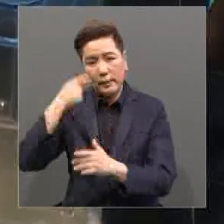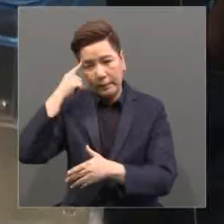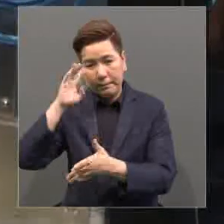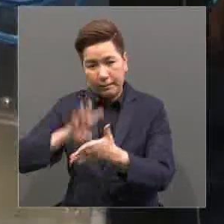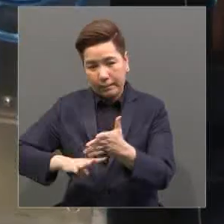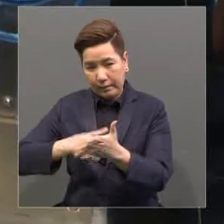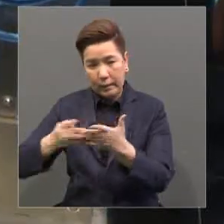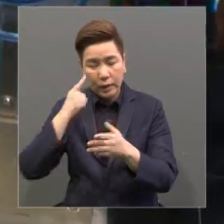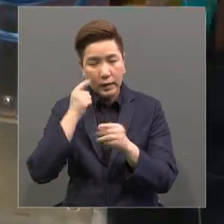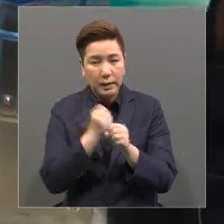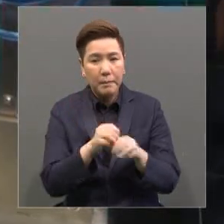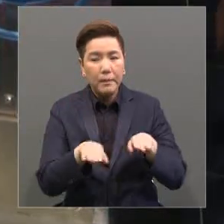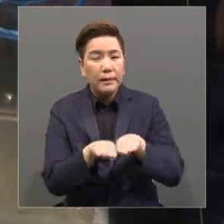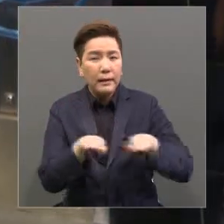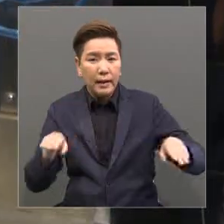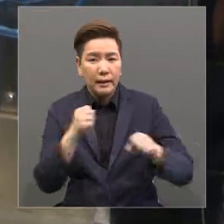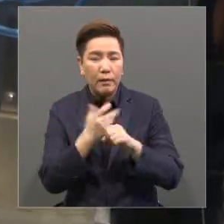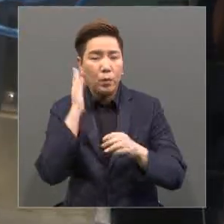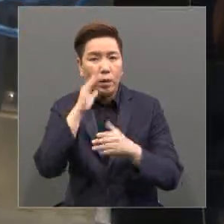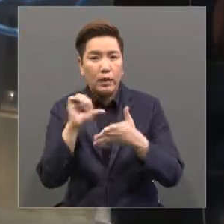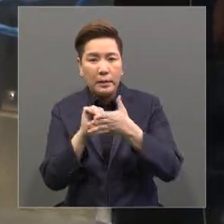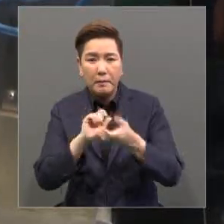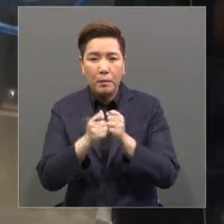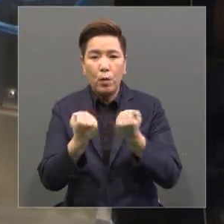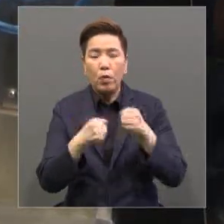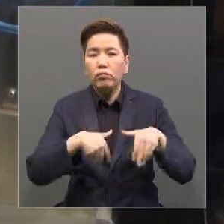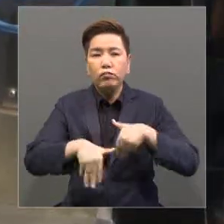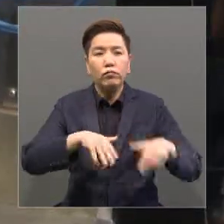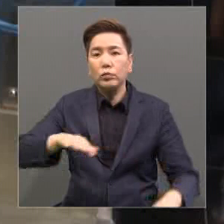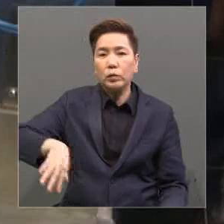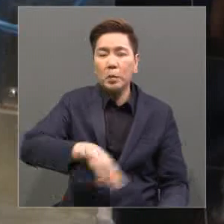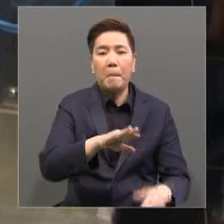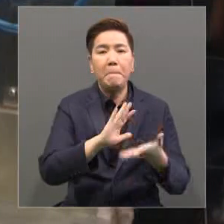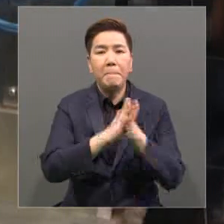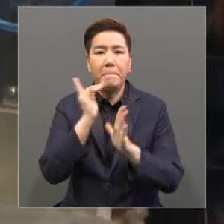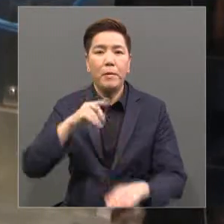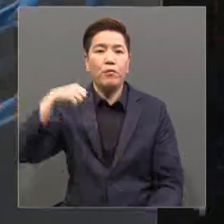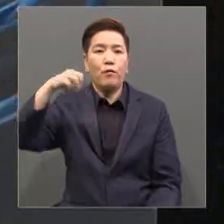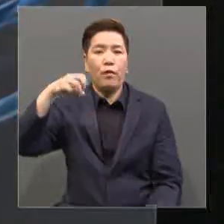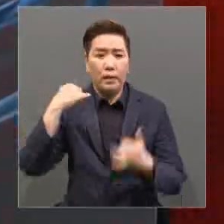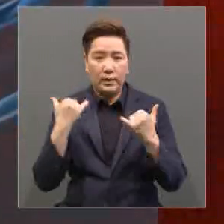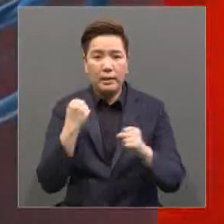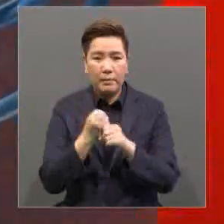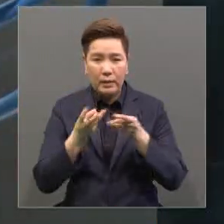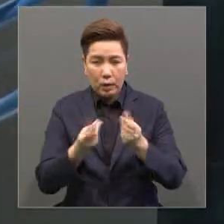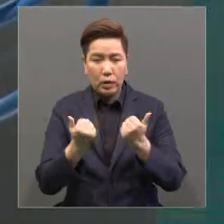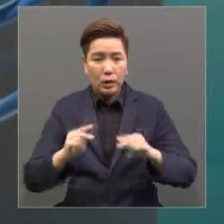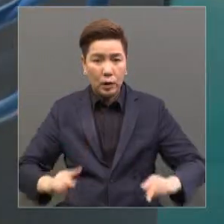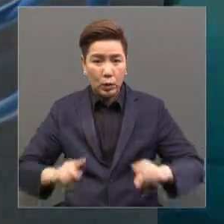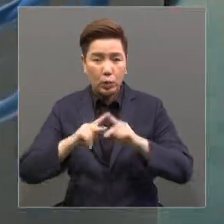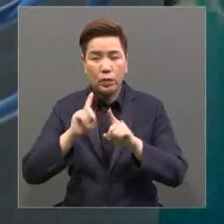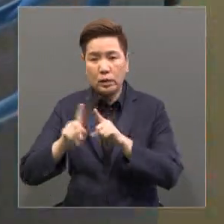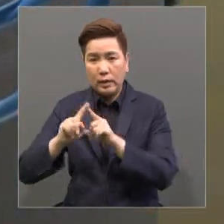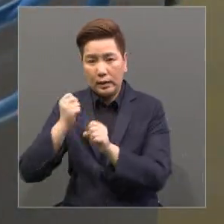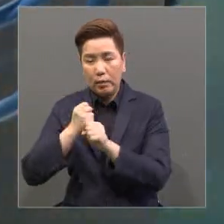กำหนดมาตรการและมาตรฐานเพื่อขับเคลื่อนการปรับปรุงรถสาธารณะทุกชนิดให้เป็นรถ EVโดยเร็วและให้กระทรวงพลังงานร่วมกับ